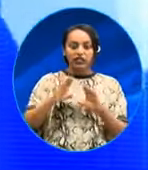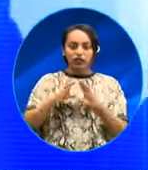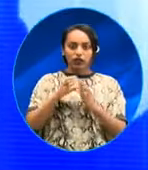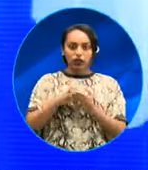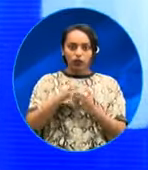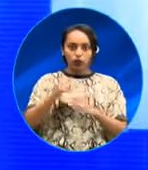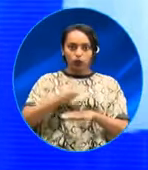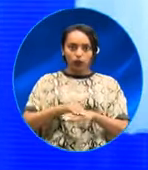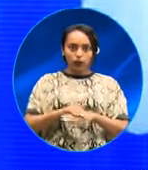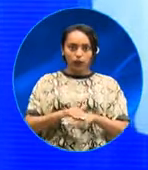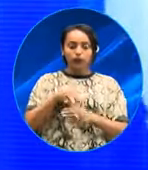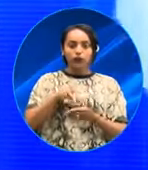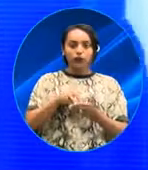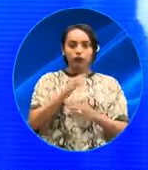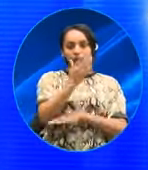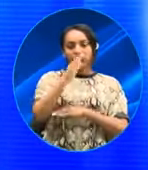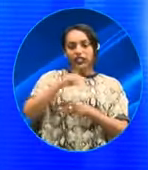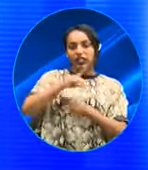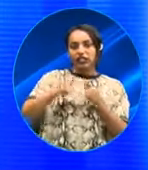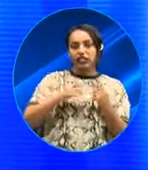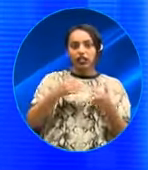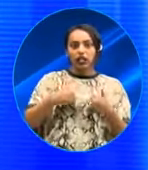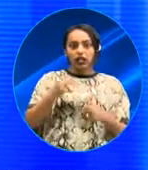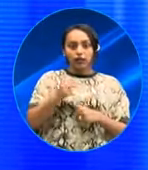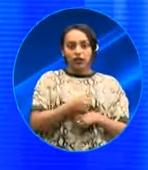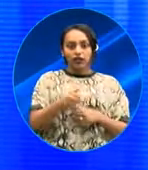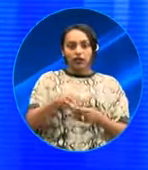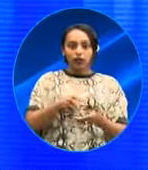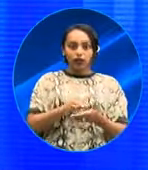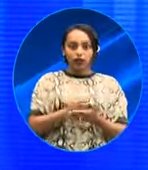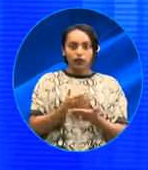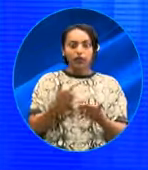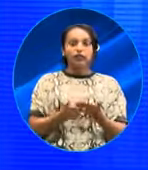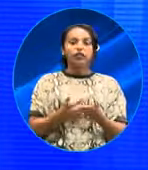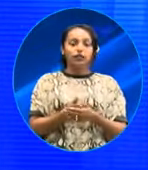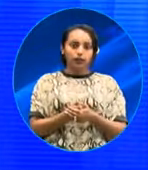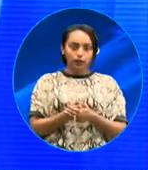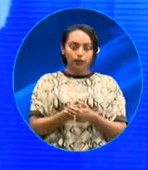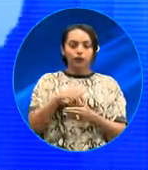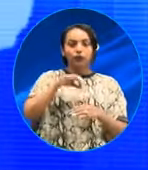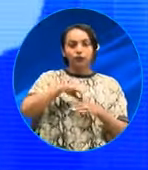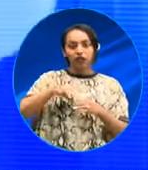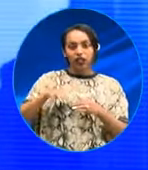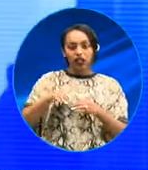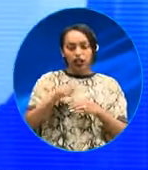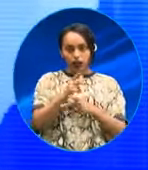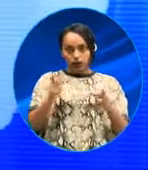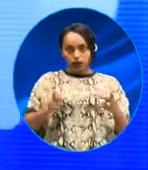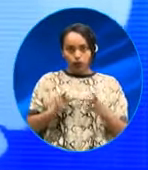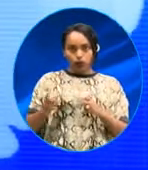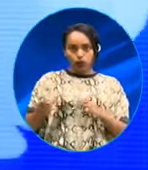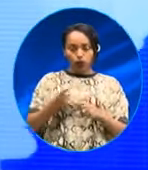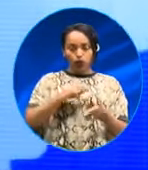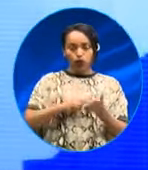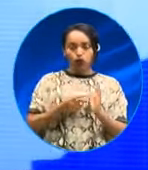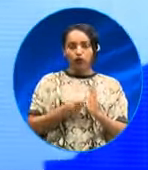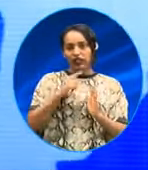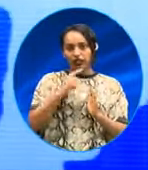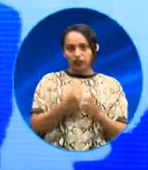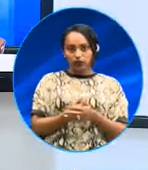ክፍለ ከተሞች ላይ የከተማ ደን ክልል አለን በአዲስ አበባ ከተማ። እነዚህም የተከላ ስፍራዎች ይሆናሉ ማለት